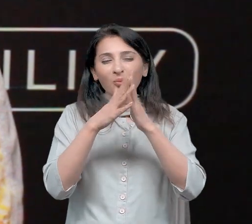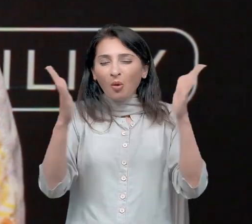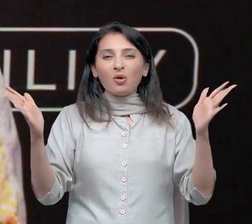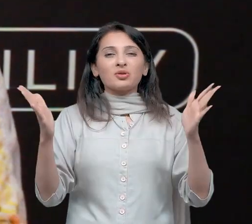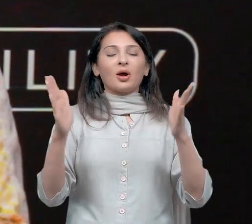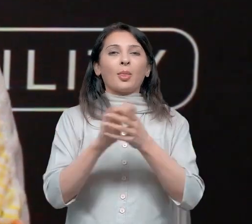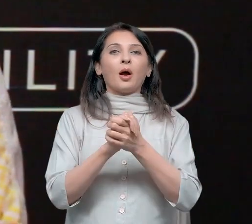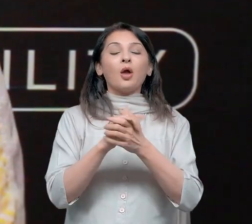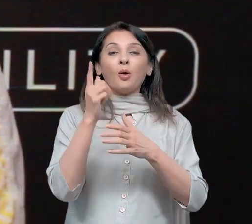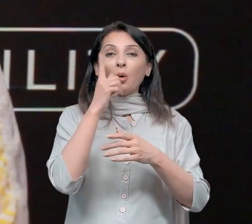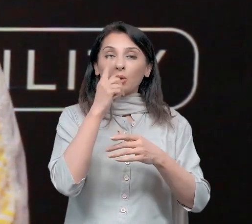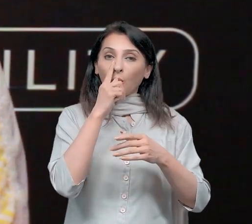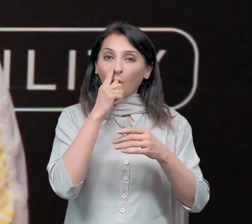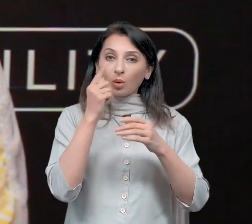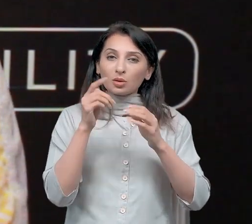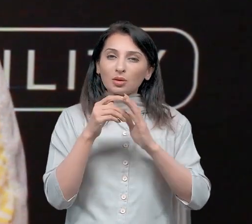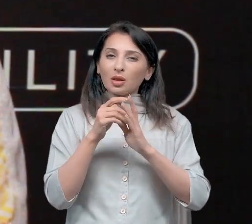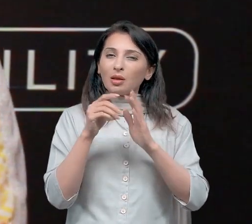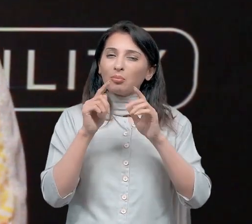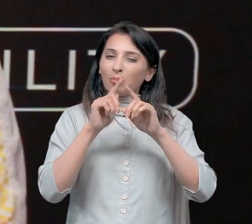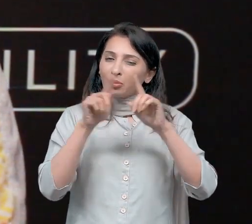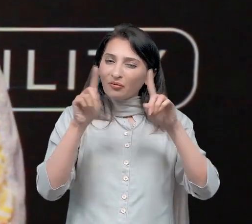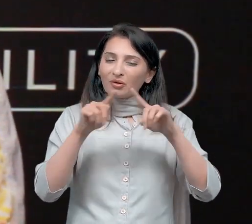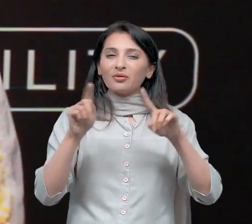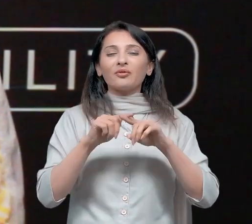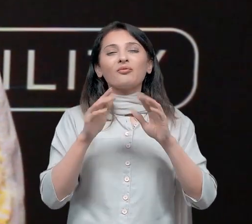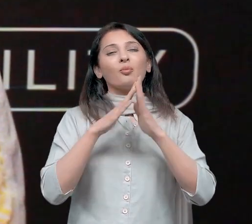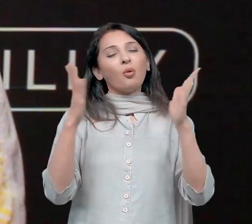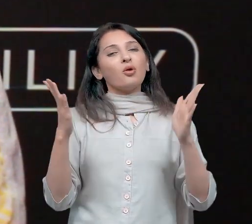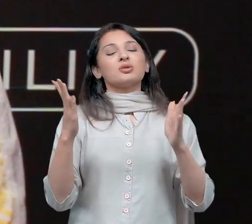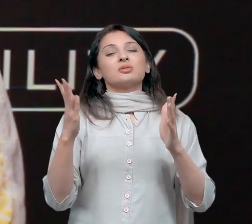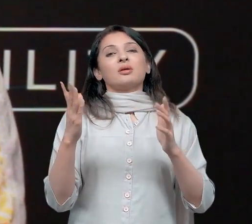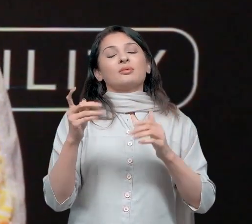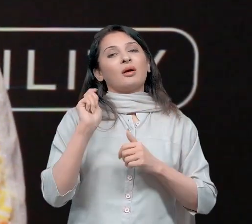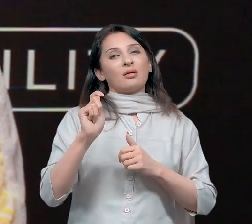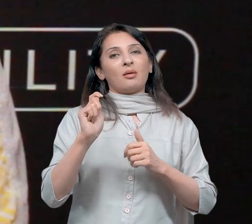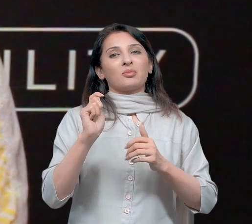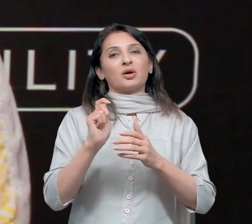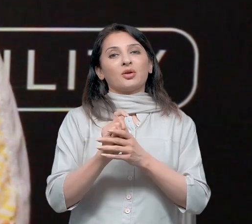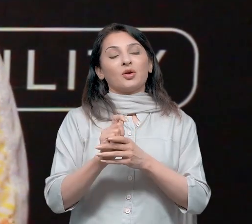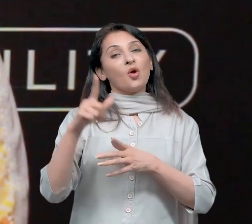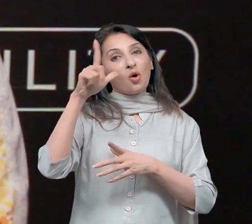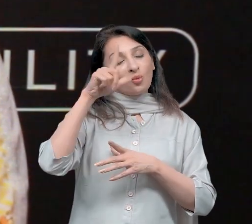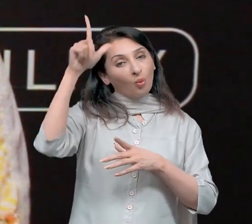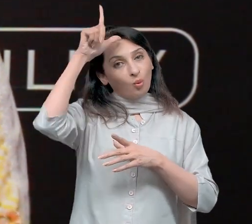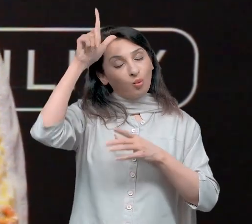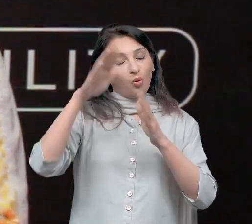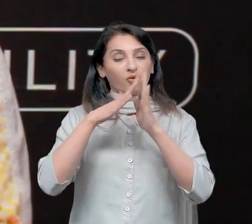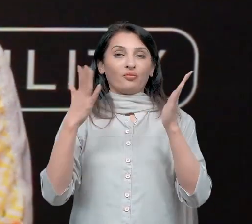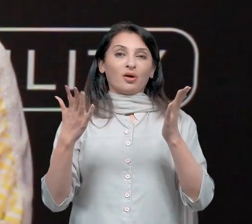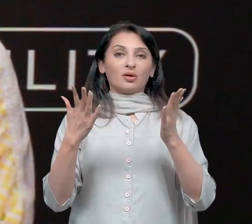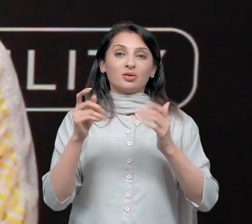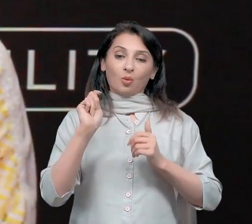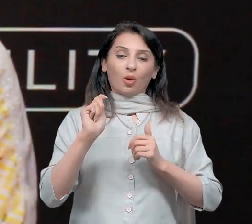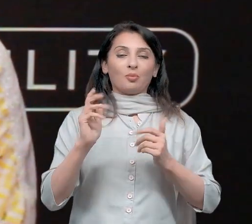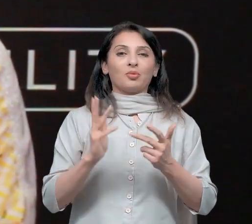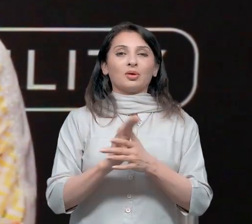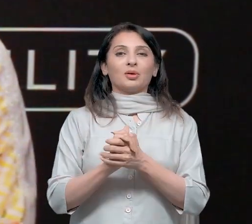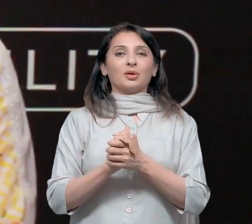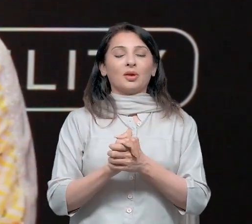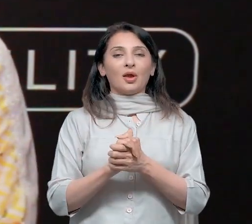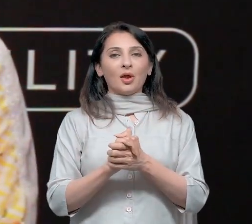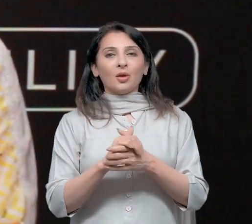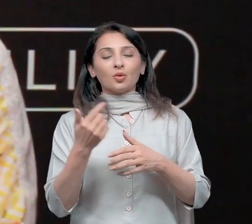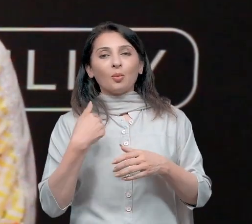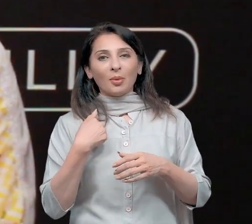एंड एक सेल्फ प्राइड के साथ। तो जब हमें मौका मिला तो मैं और मेरे जो शौहर हैं, हम लोगों ने उनसे इंटरव्यू किया, बात किया हमने, तो